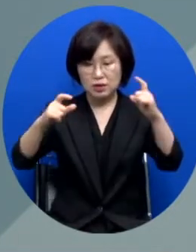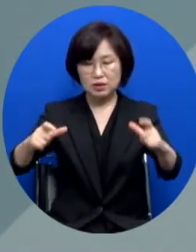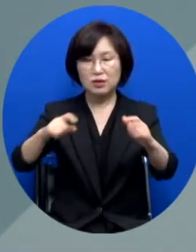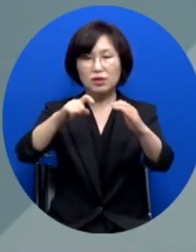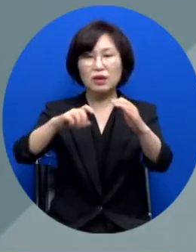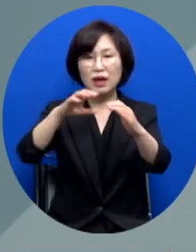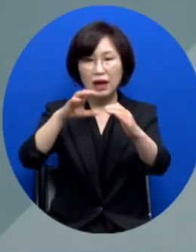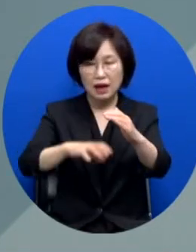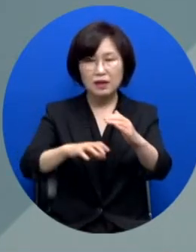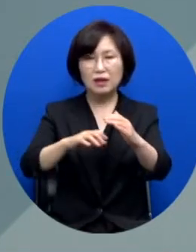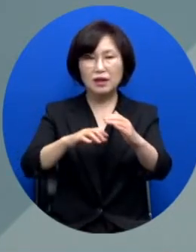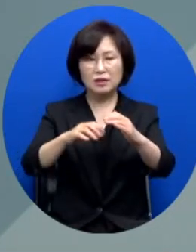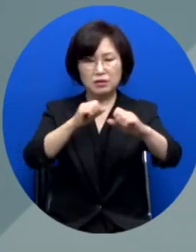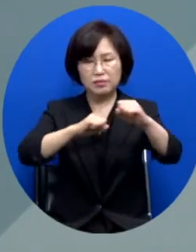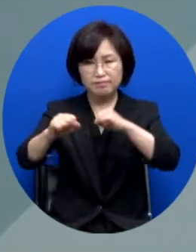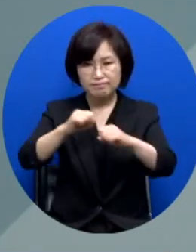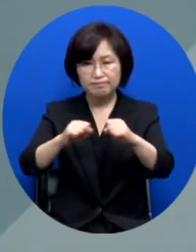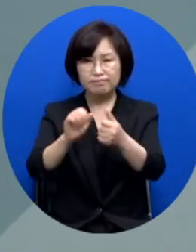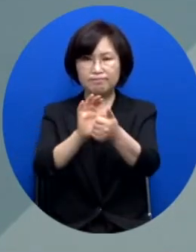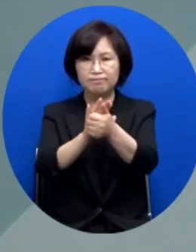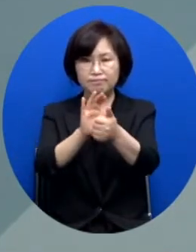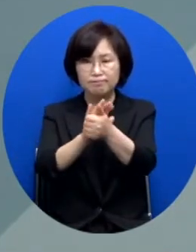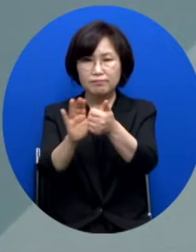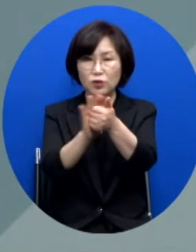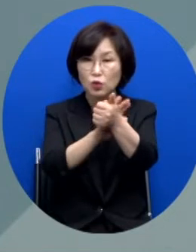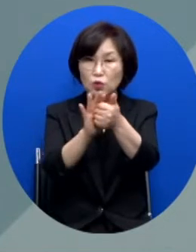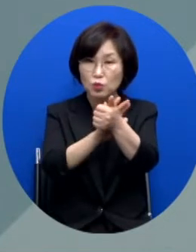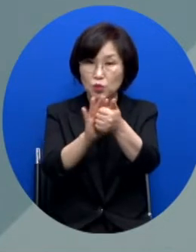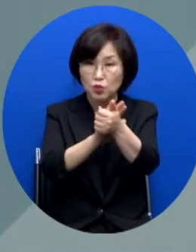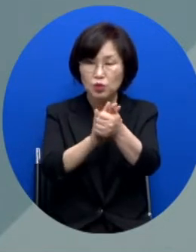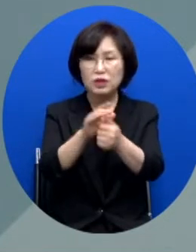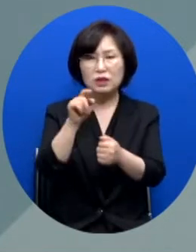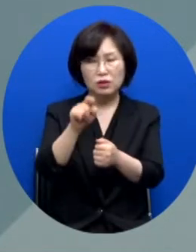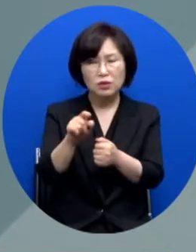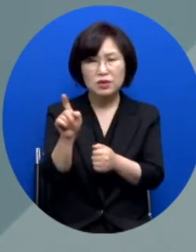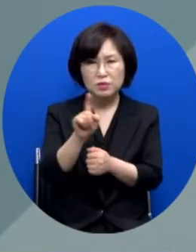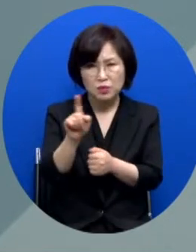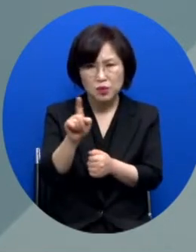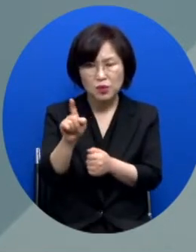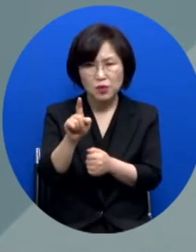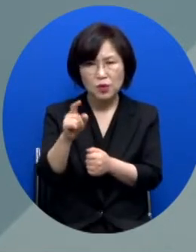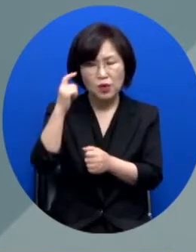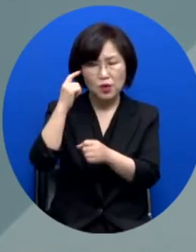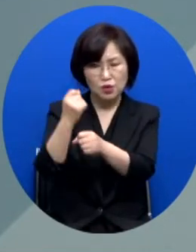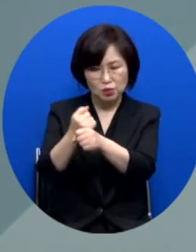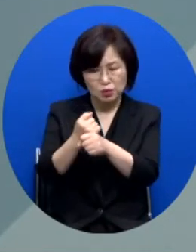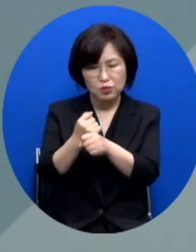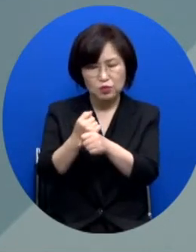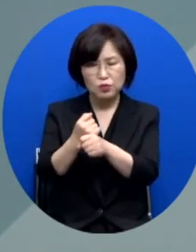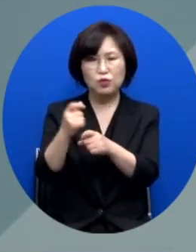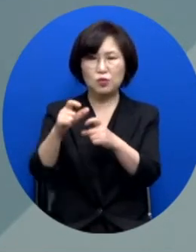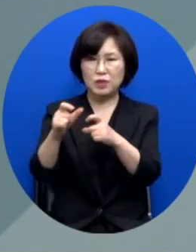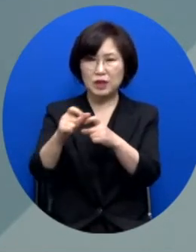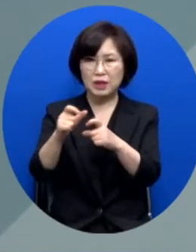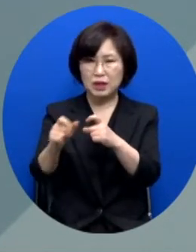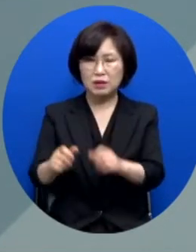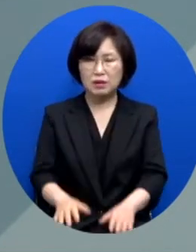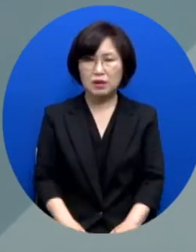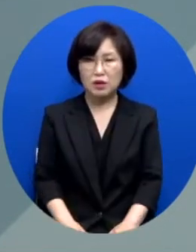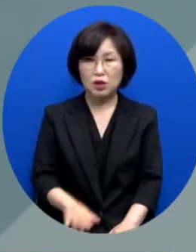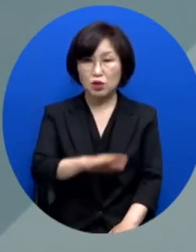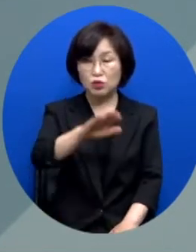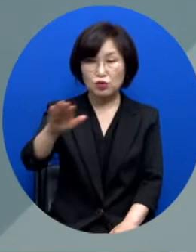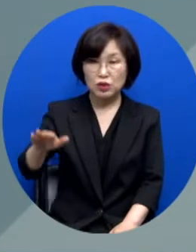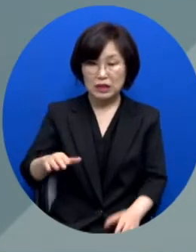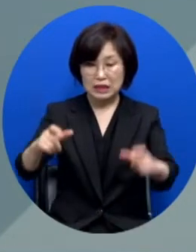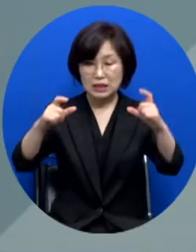안에서 어떻게 지역사회를 돌보고 우리가 잘 대처해 나갈까? 우리 교회에는 다 교구 관리가